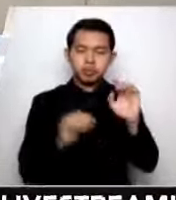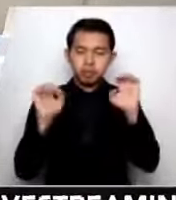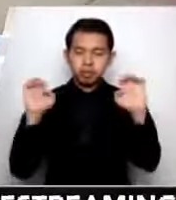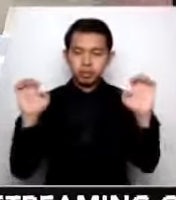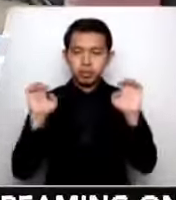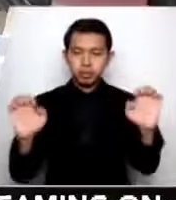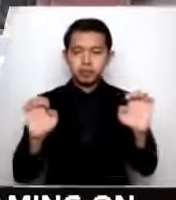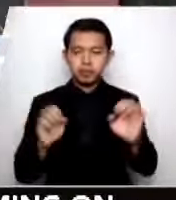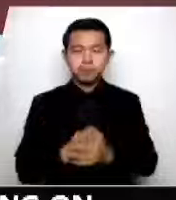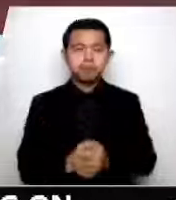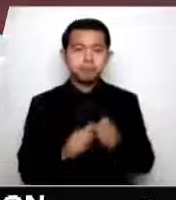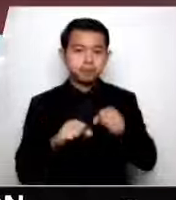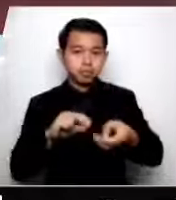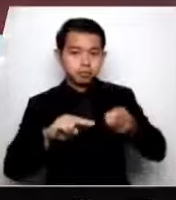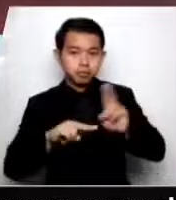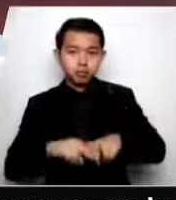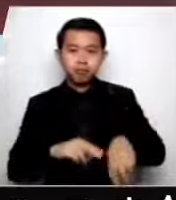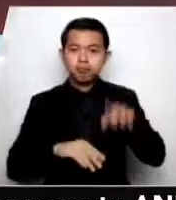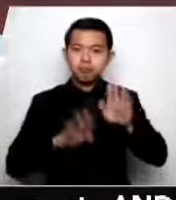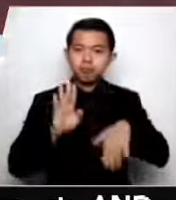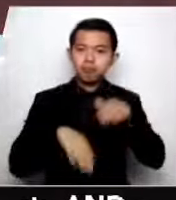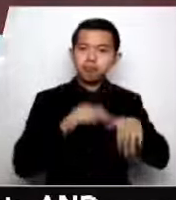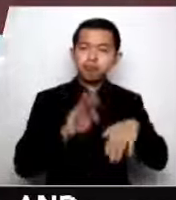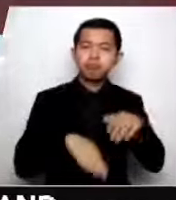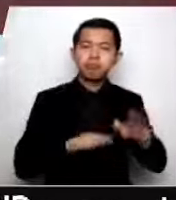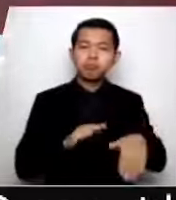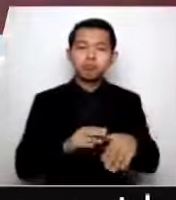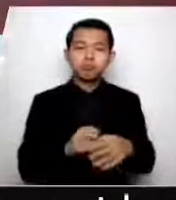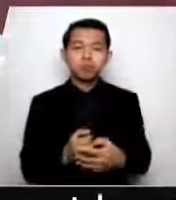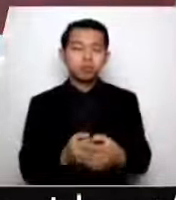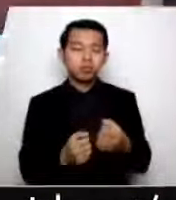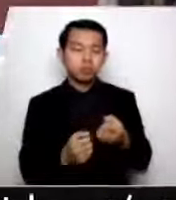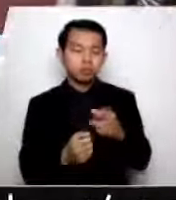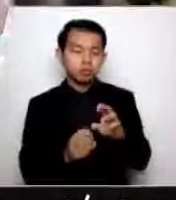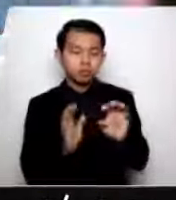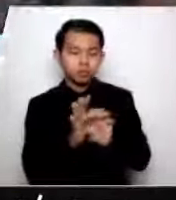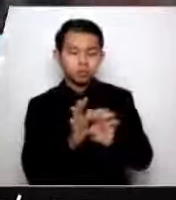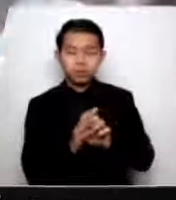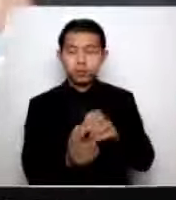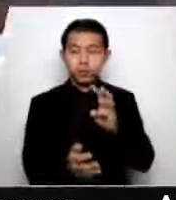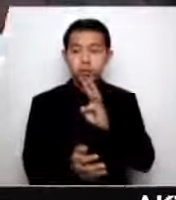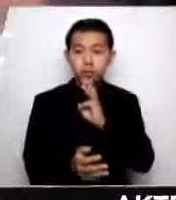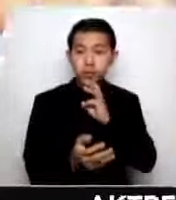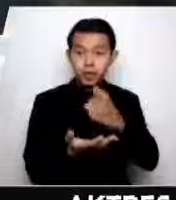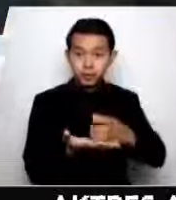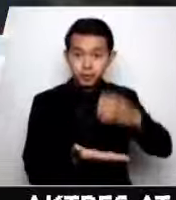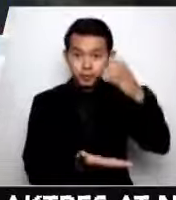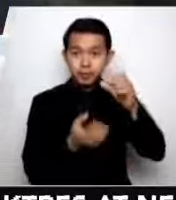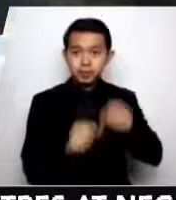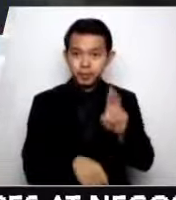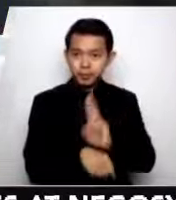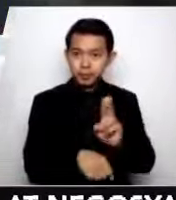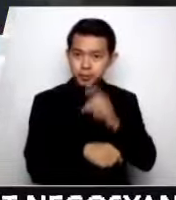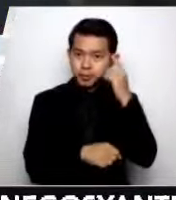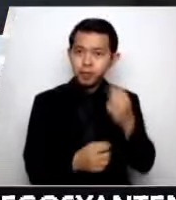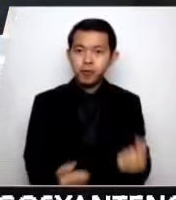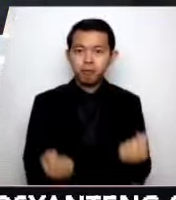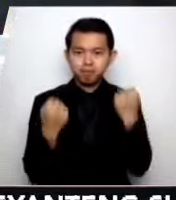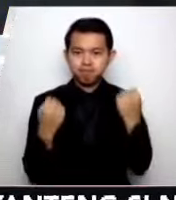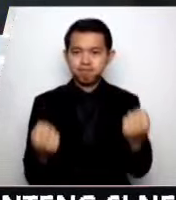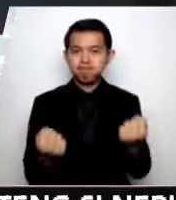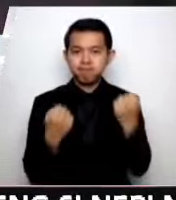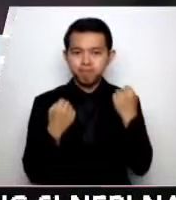paglalakad gamit ang mga bagay na madalas dala, tulad ng water container. Pwede nating i-pump yung arms natin or swing natin yung arms natin